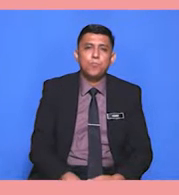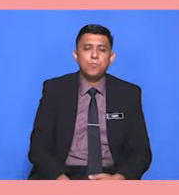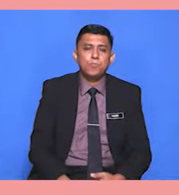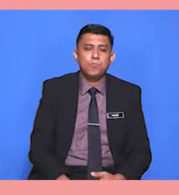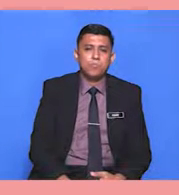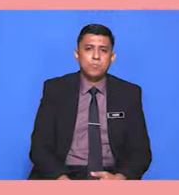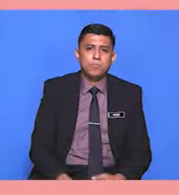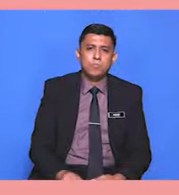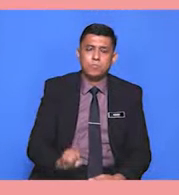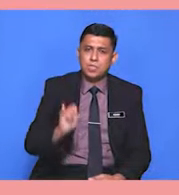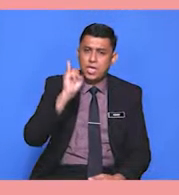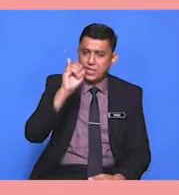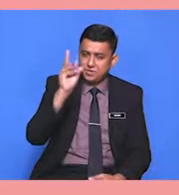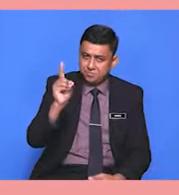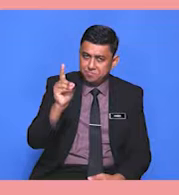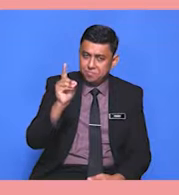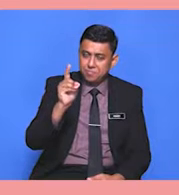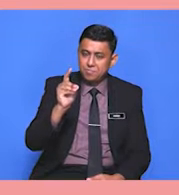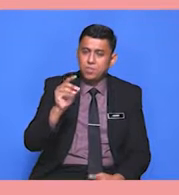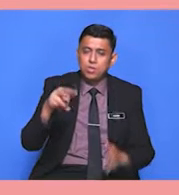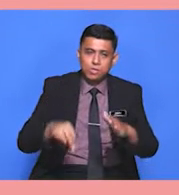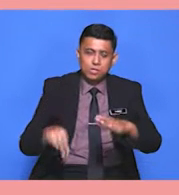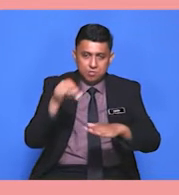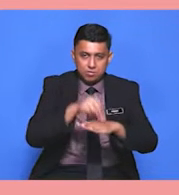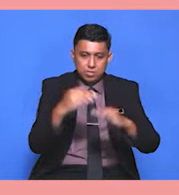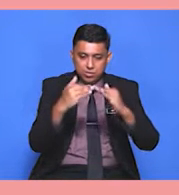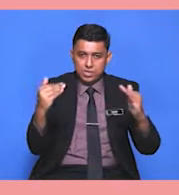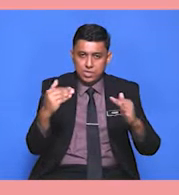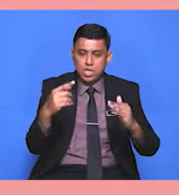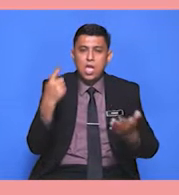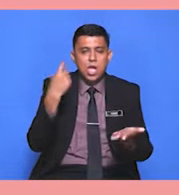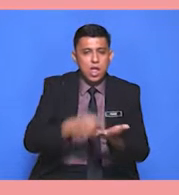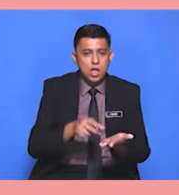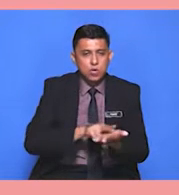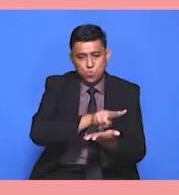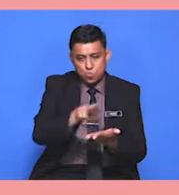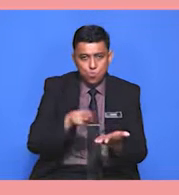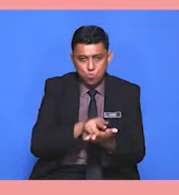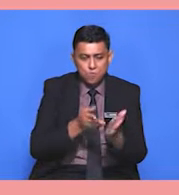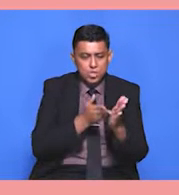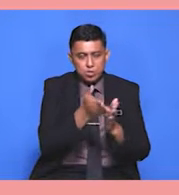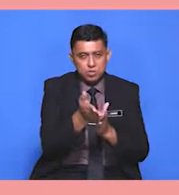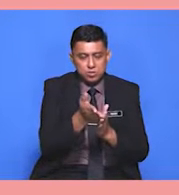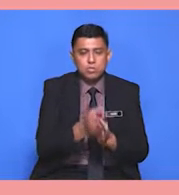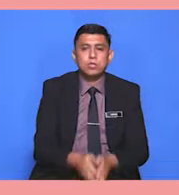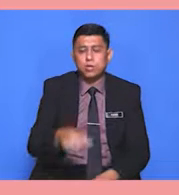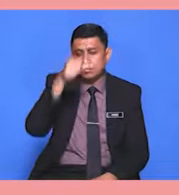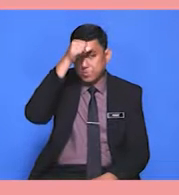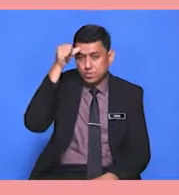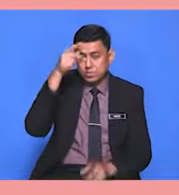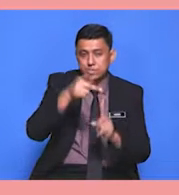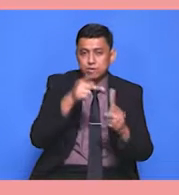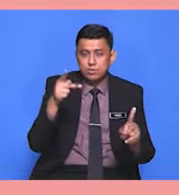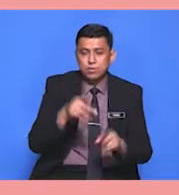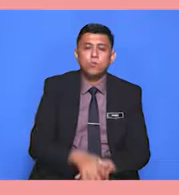Inflasi diimport juga merupakan kenaikan tingkat harga umum secara berterusan akibat